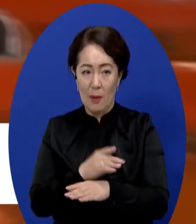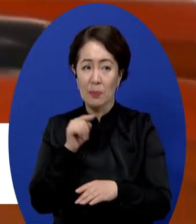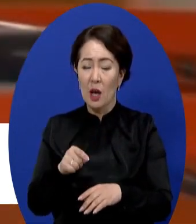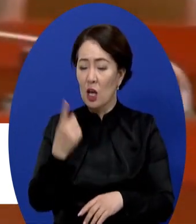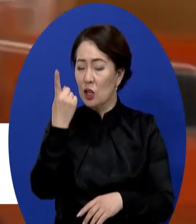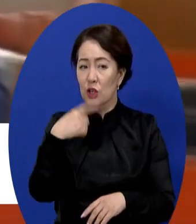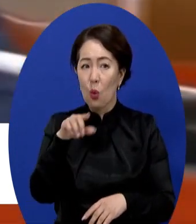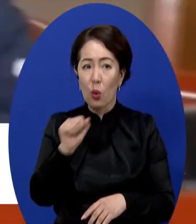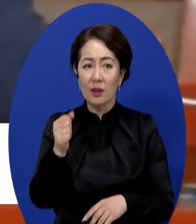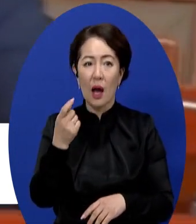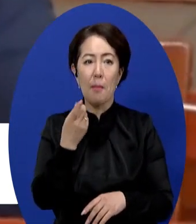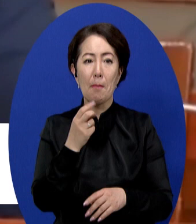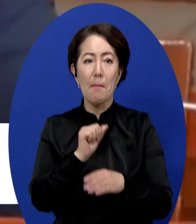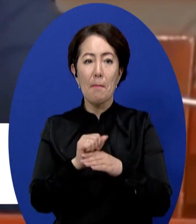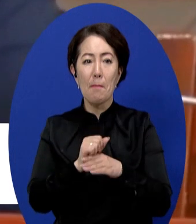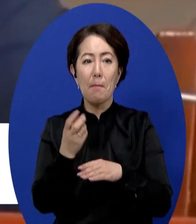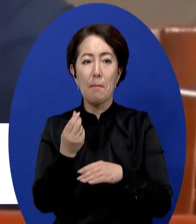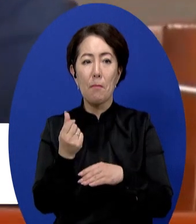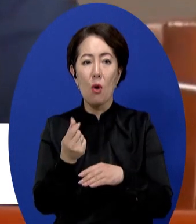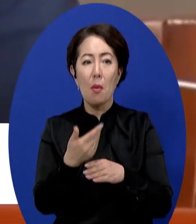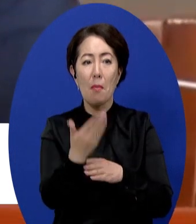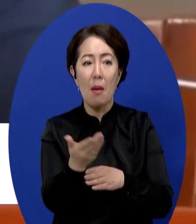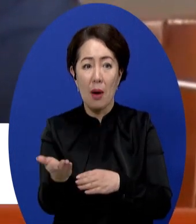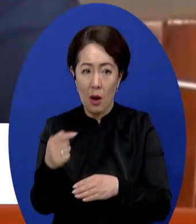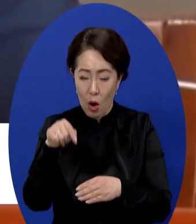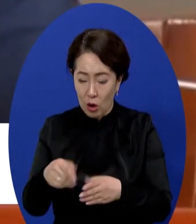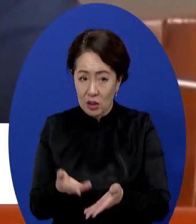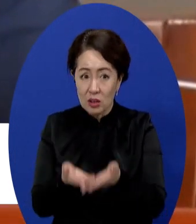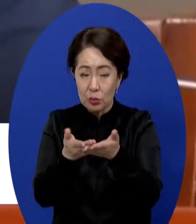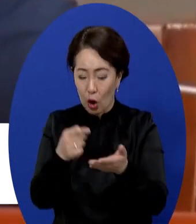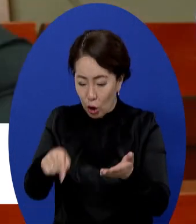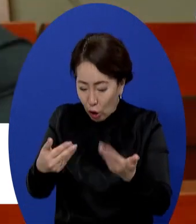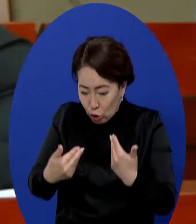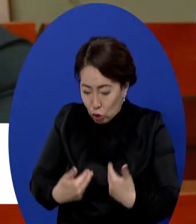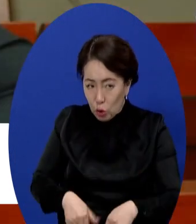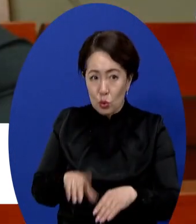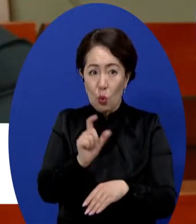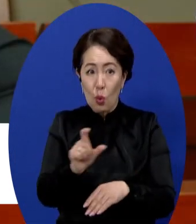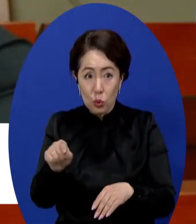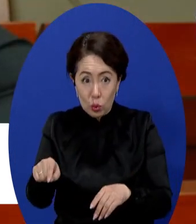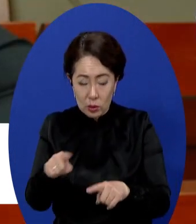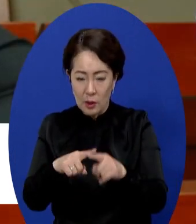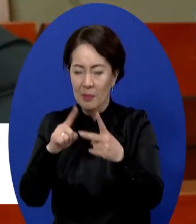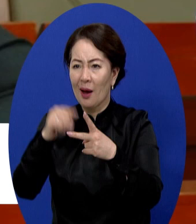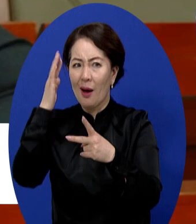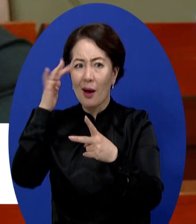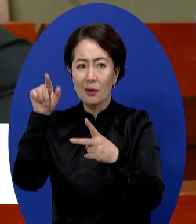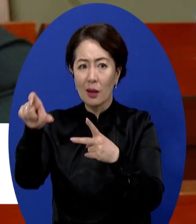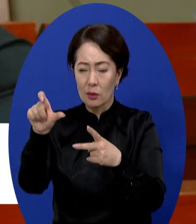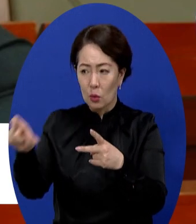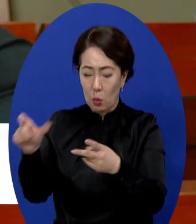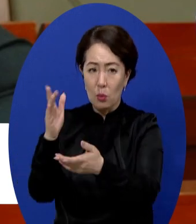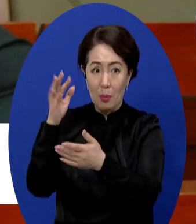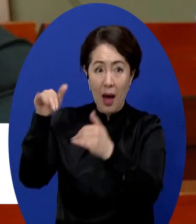бэлэн мөнгө олох дэмжлэгт өнөөдөр дөнгөж төрсэн хүүхдээс эхлээд гадаадын улс орнуудад оршин сууга Монгол иргэд чамрагдана.